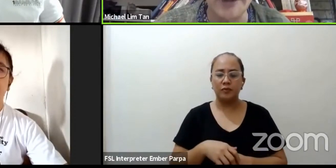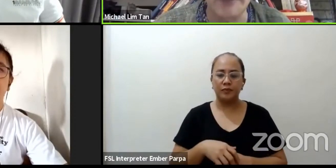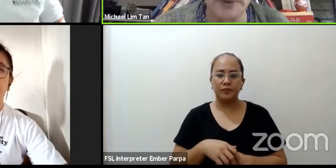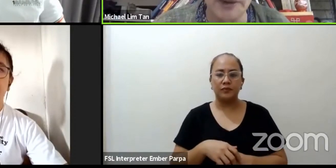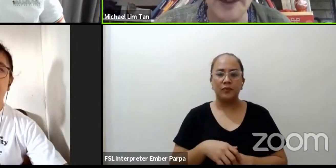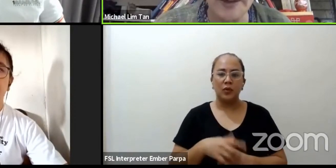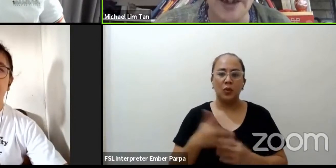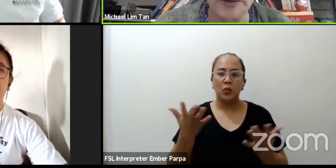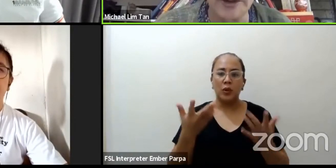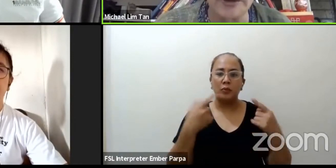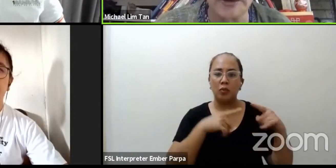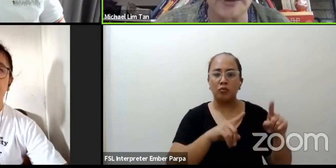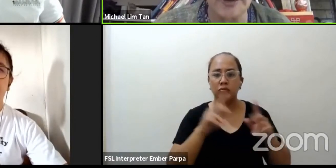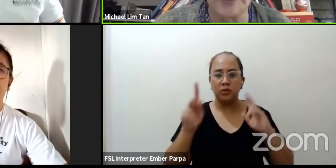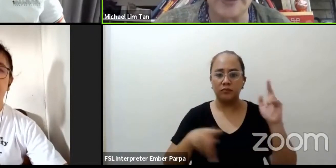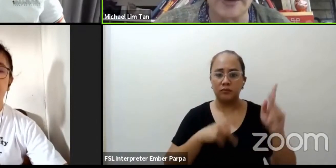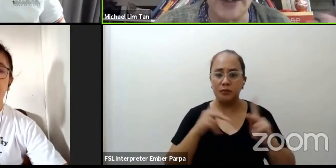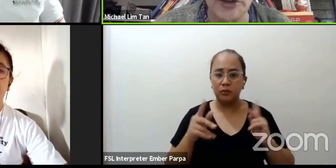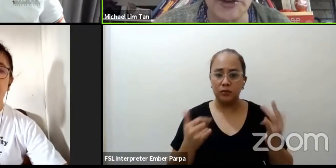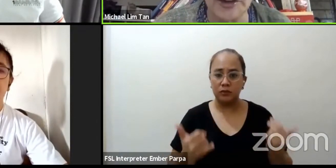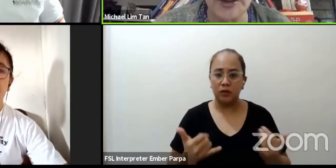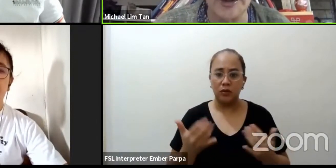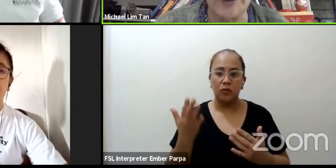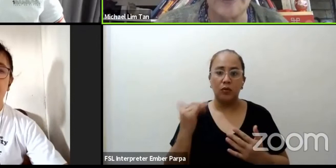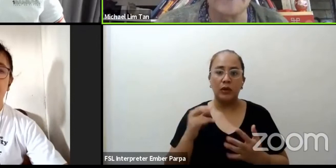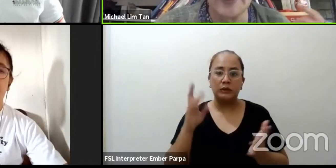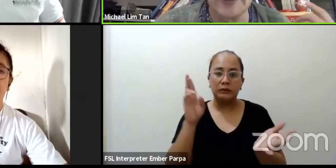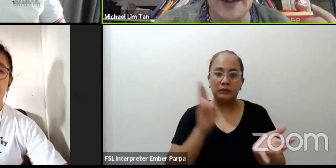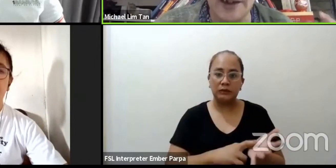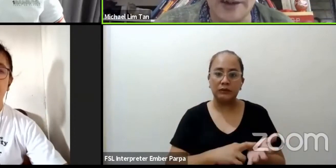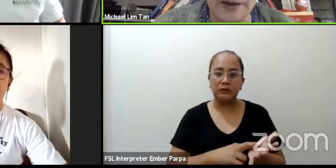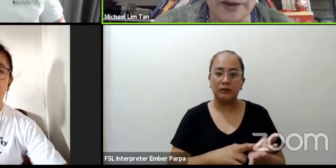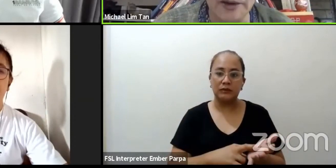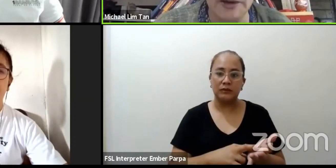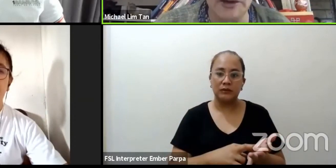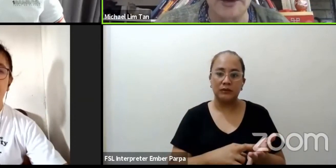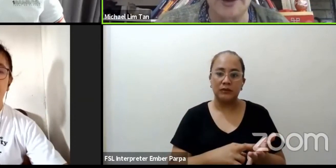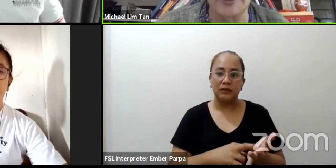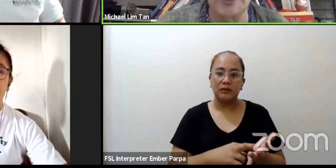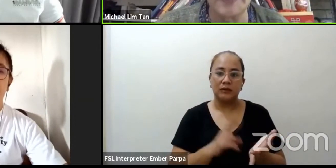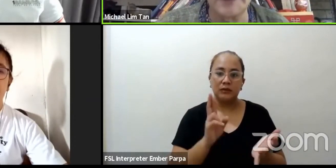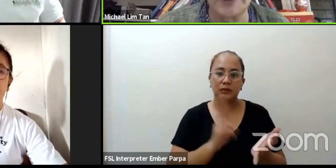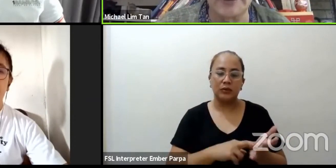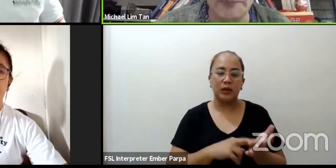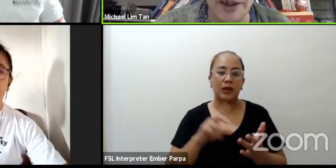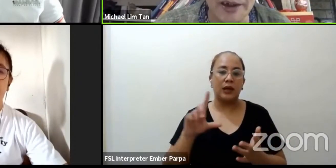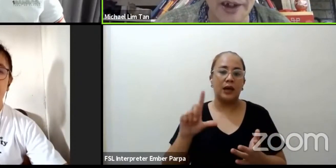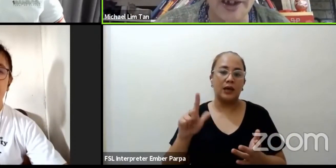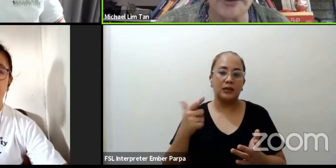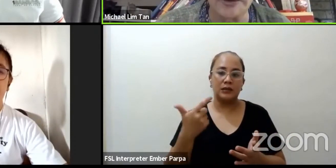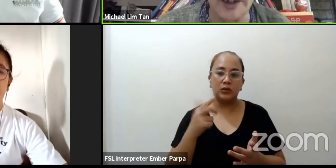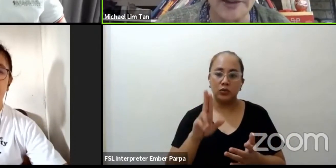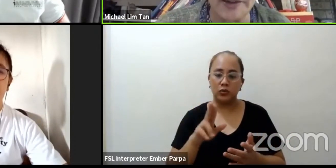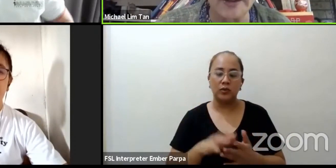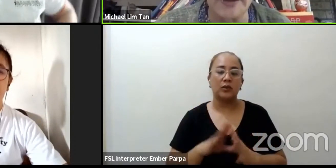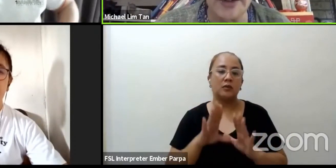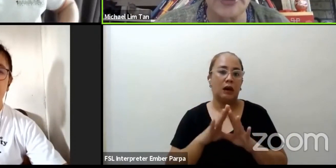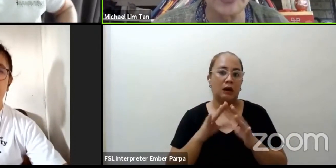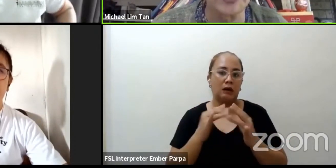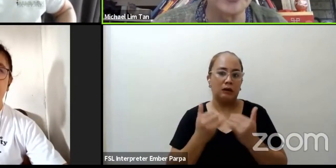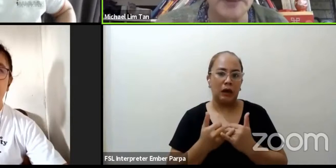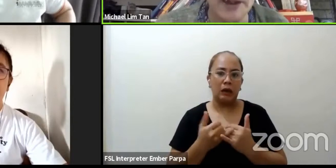saan-saan tumatakbo ang mga tao ngayon, nagre-register sa local government sa barangay, kung